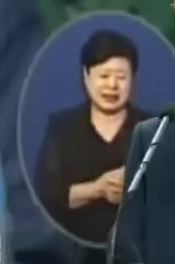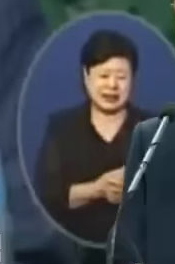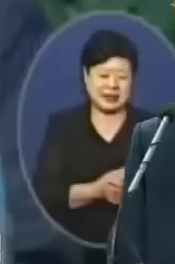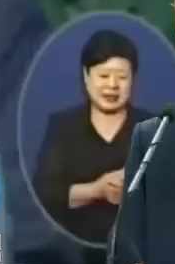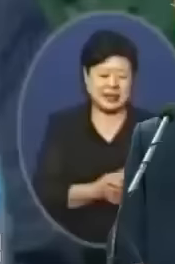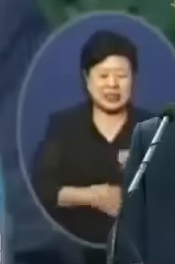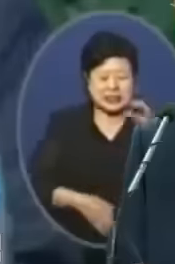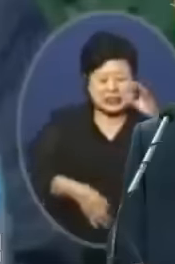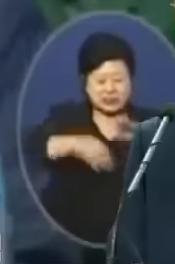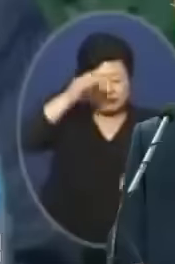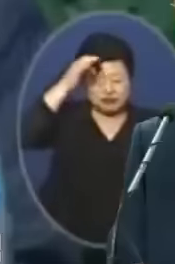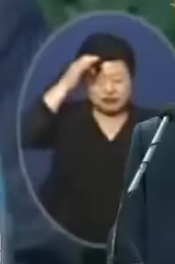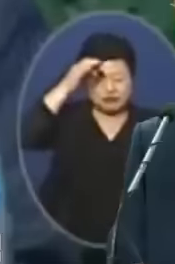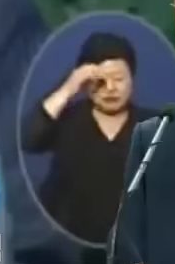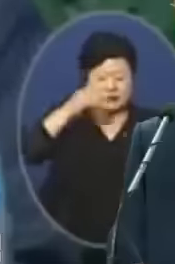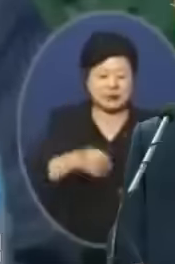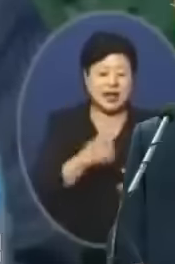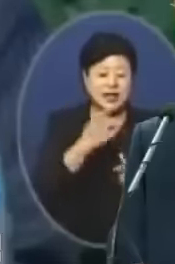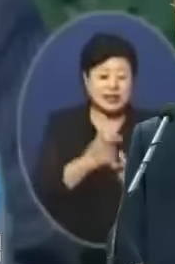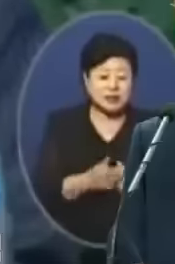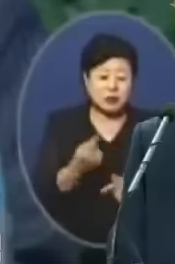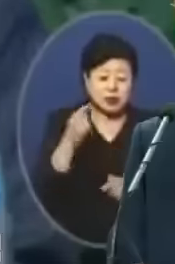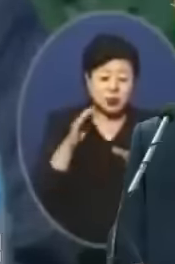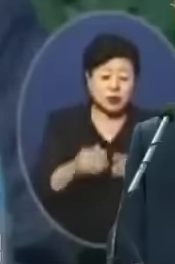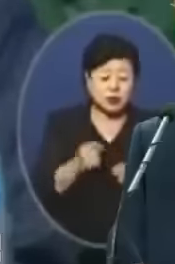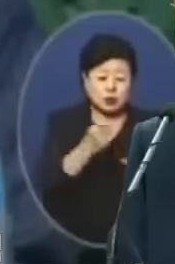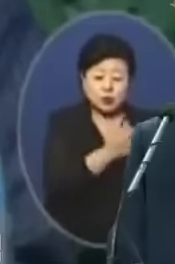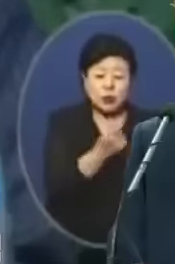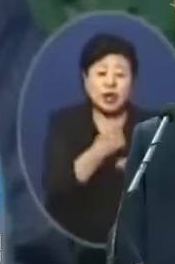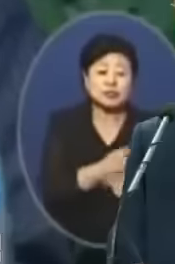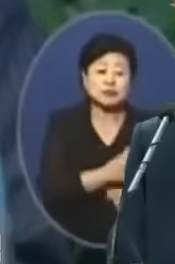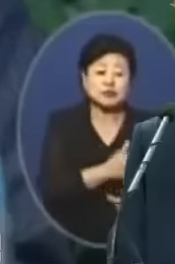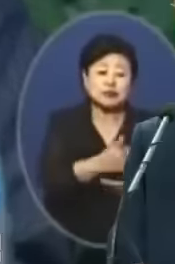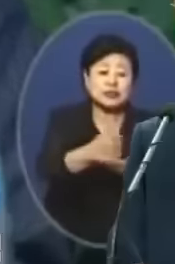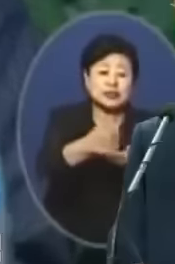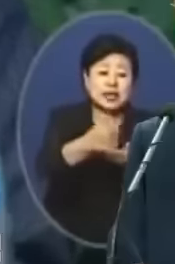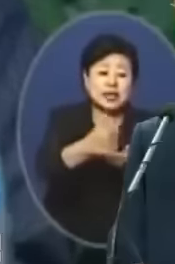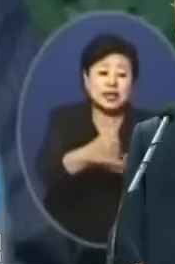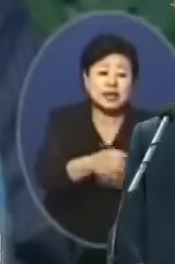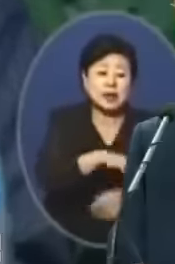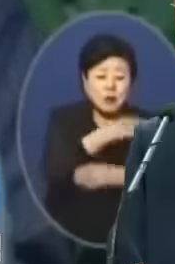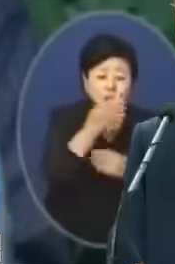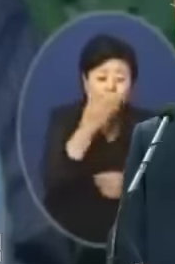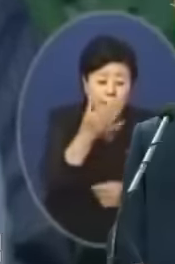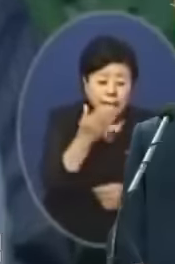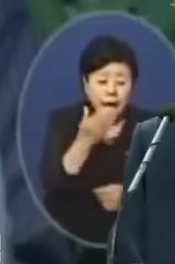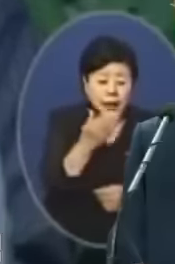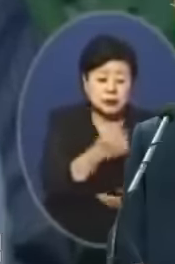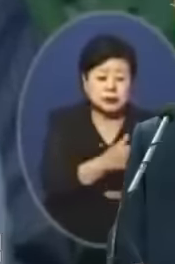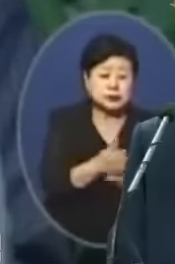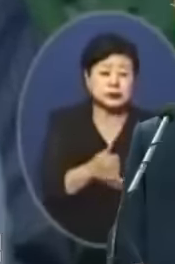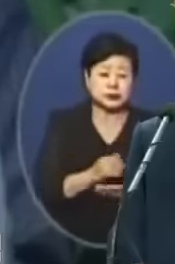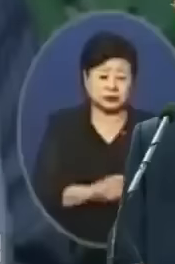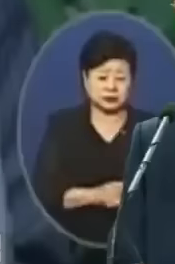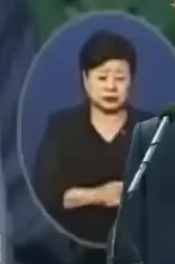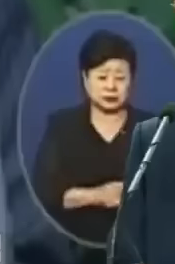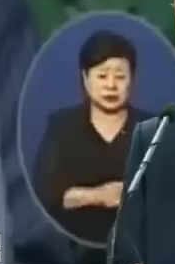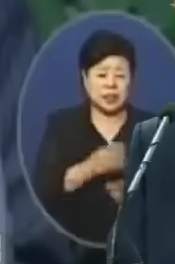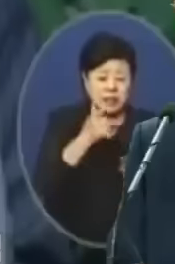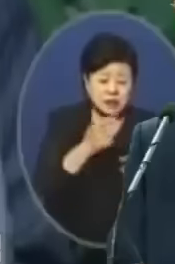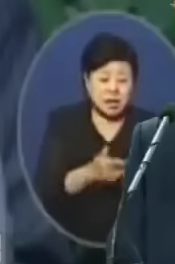큰 실수를 했습니다. 예수님은 어제나 오늘이나 영원토록 동일하시며 능치 못하심이 없는 그리스도를